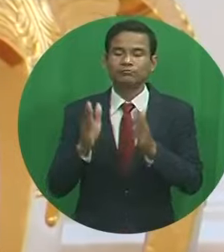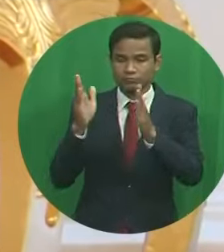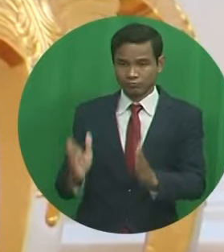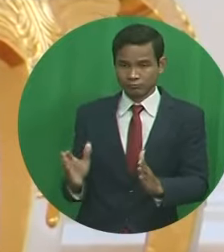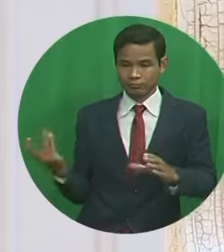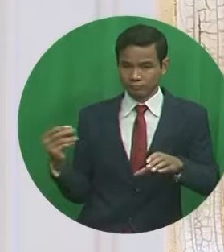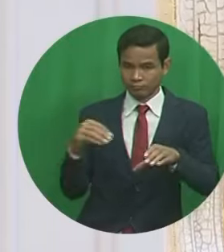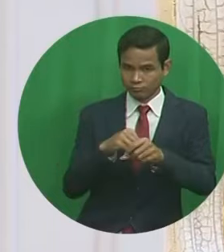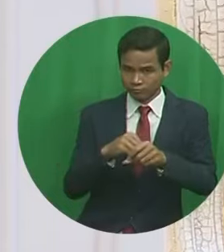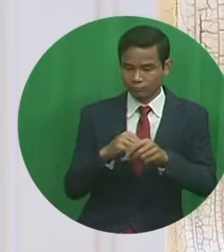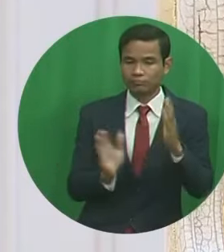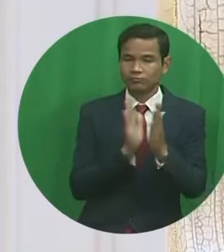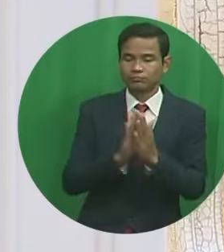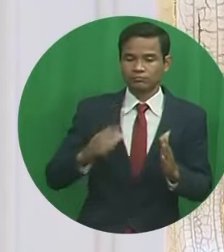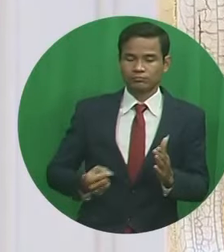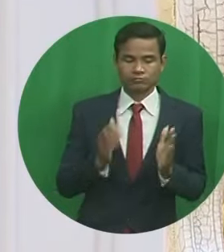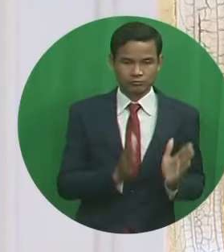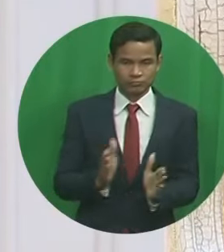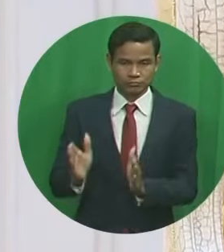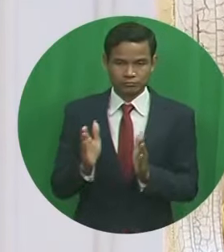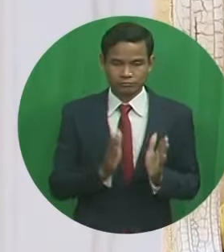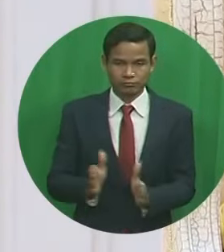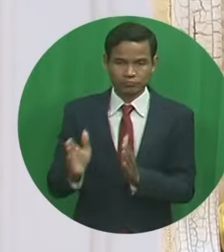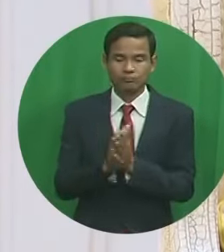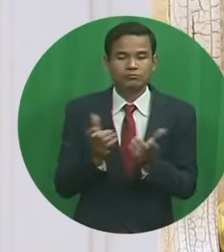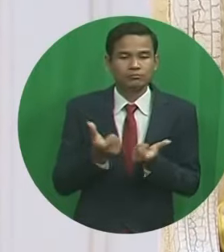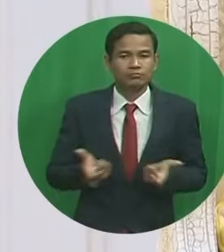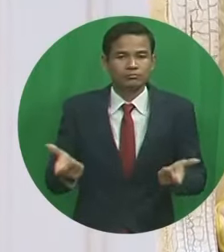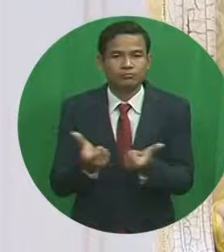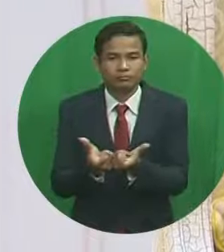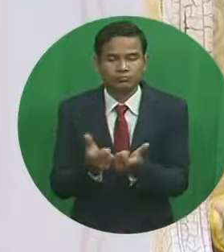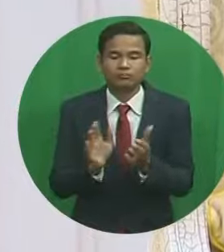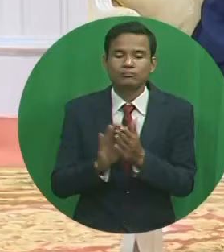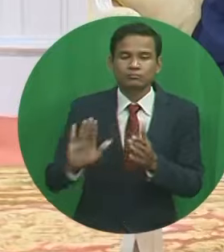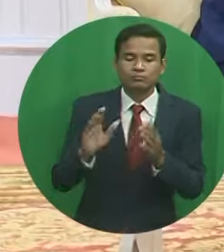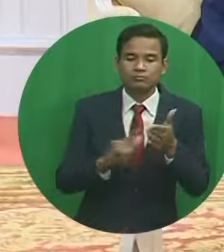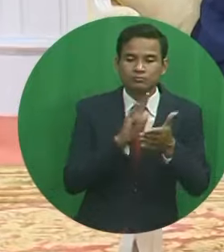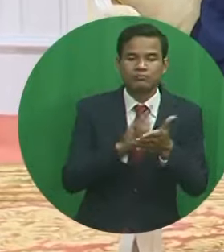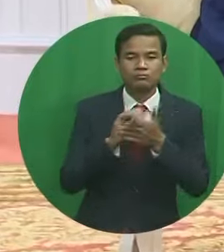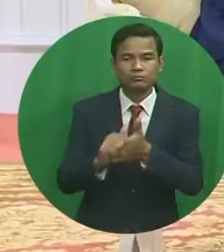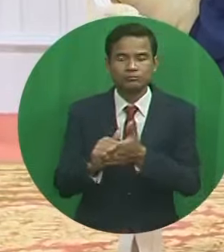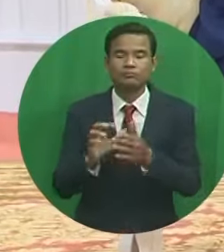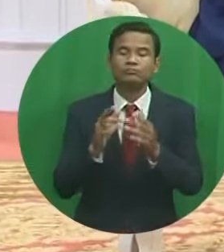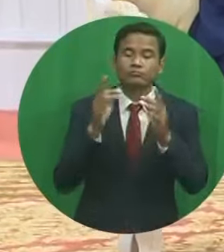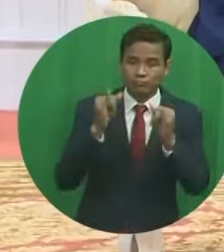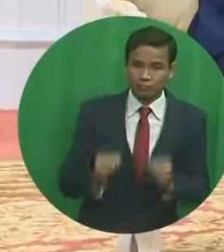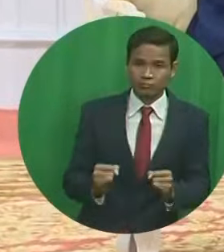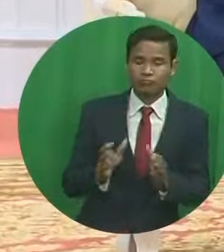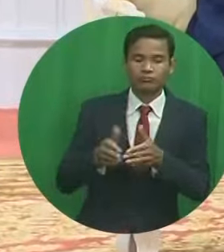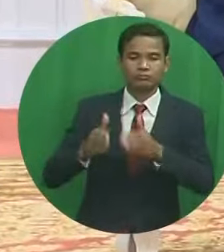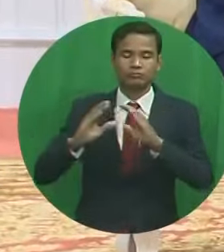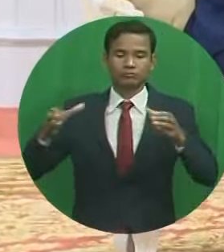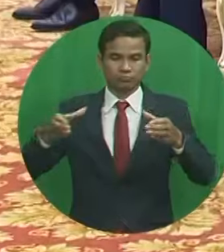កម្ពុជាតាមរយៈការរៀបចំនៅវេទិការវាងរាជរដ្ឋាភិបាលផ្នែកឯកជននិងការបង្កើតក្រុមការ